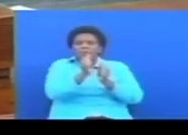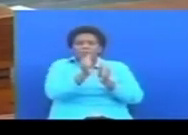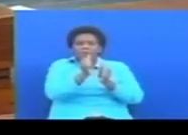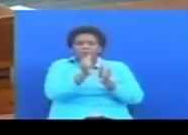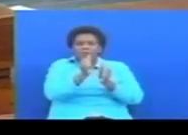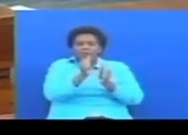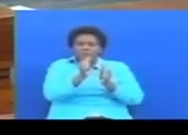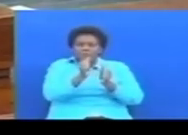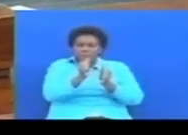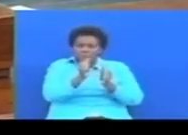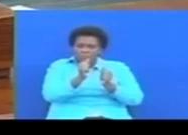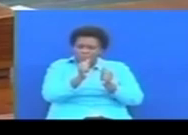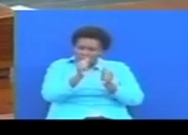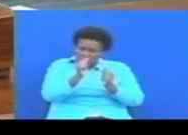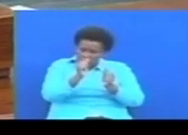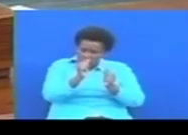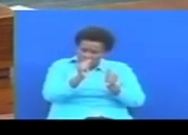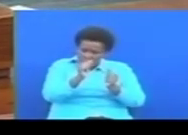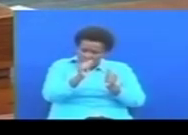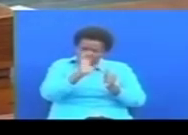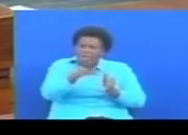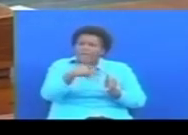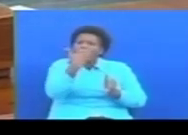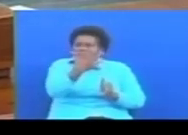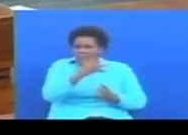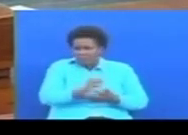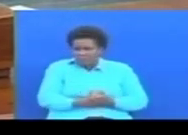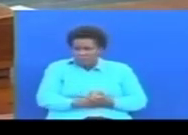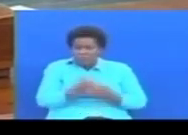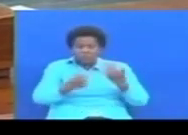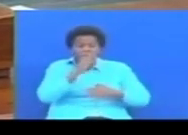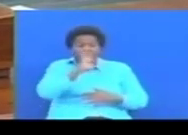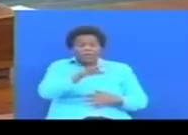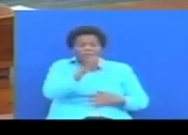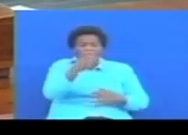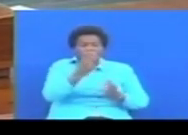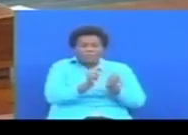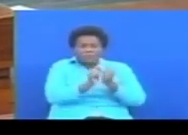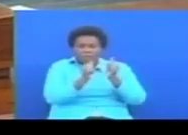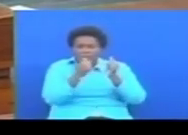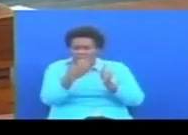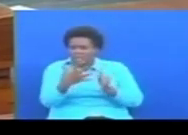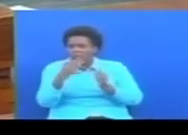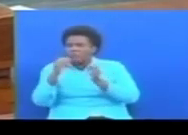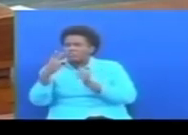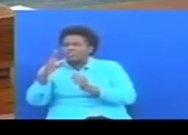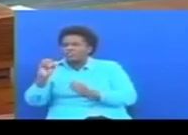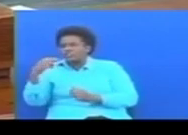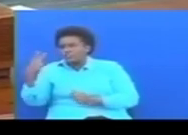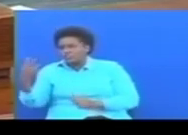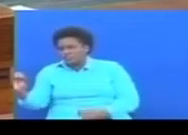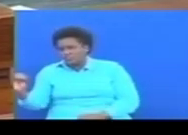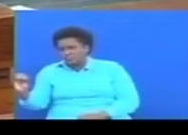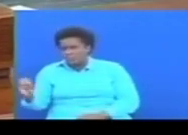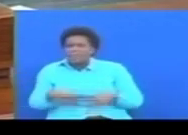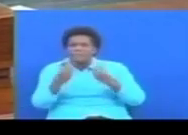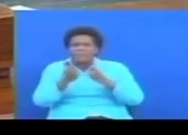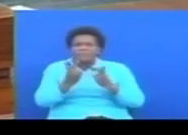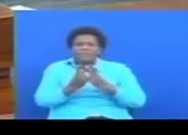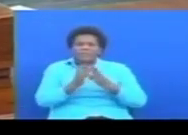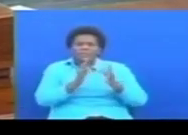2016-2017 hadi 2020-2021 na mpango wa mkakati wa mpango wa utekelezaji wa mpango wa maendeleo